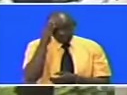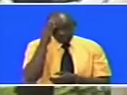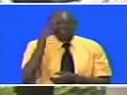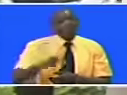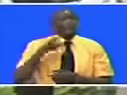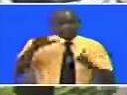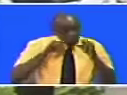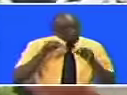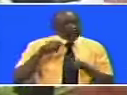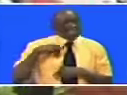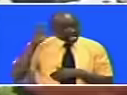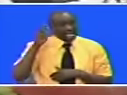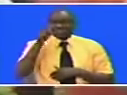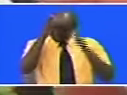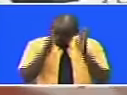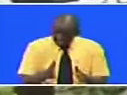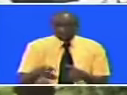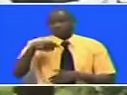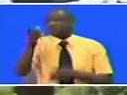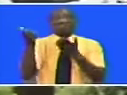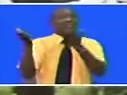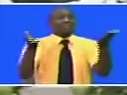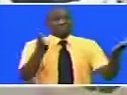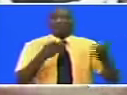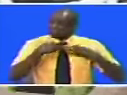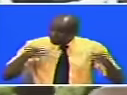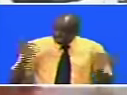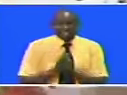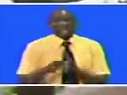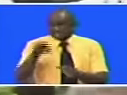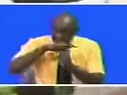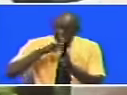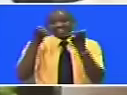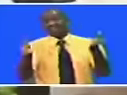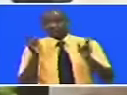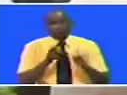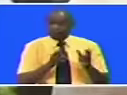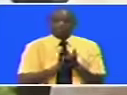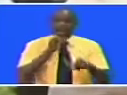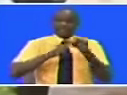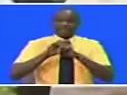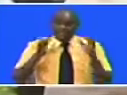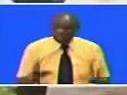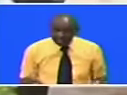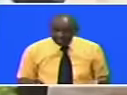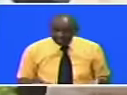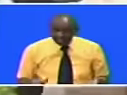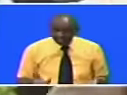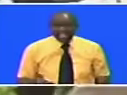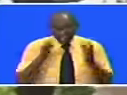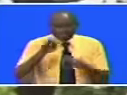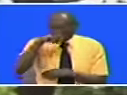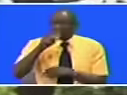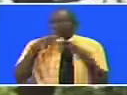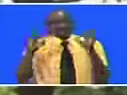Naambiwa kwamba hata anaonekana tu humuhumu, anakunywa chai na maofisazi wetu. Sasa kama